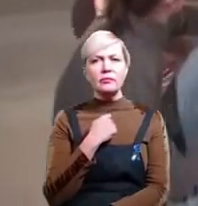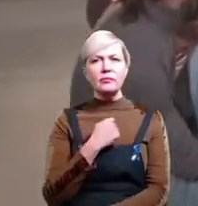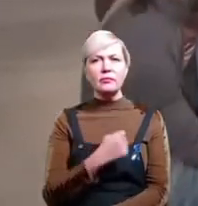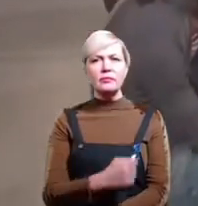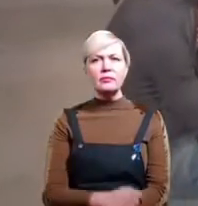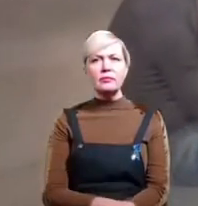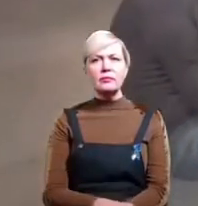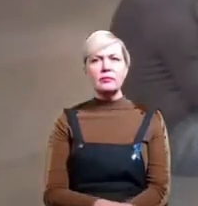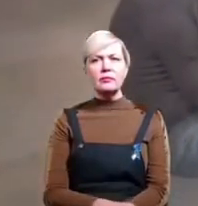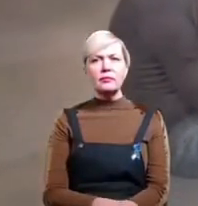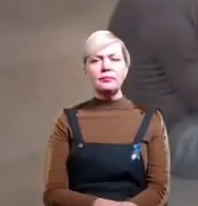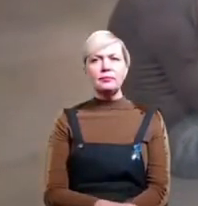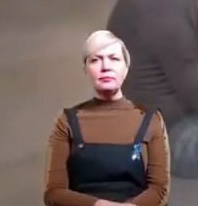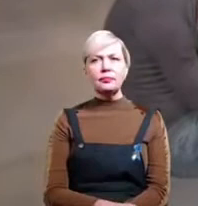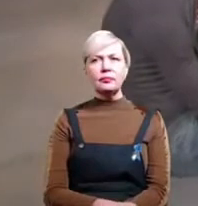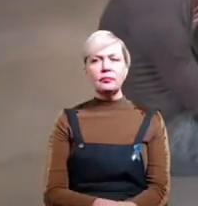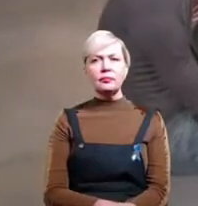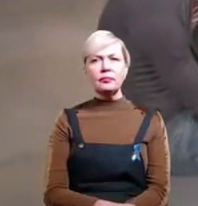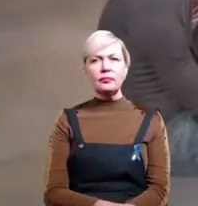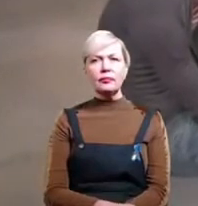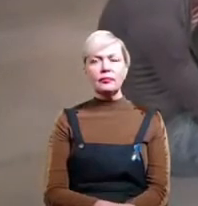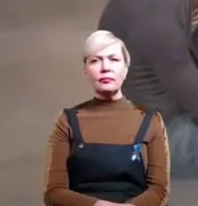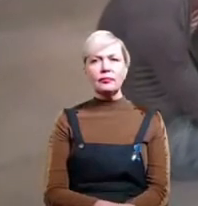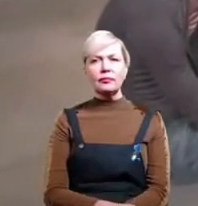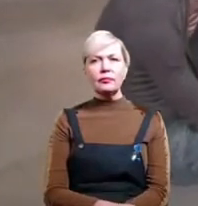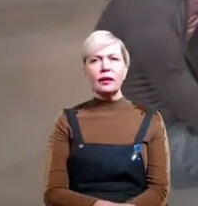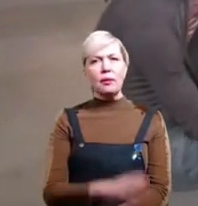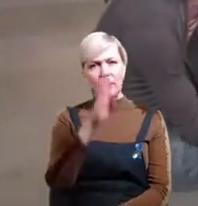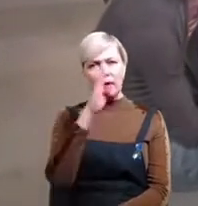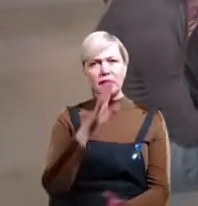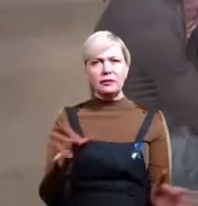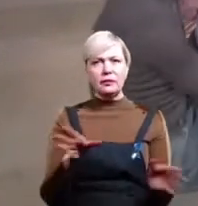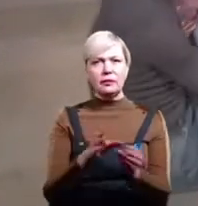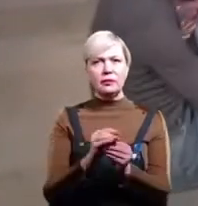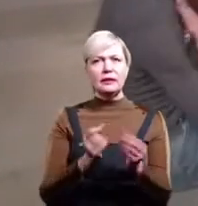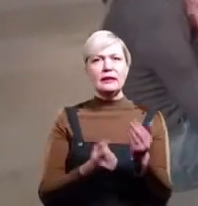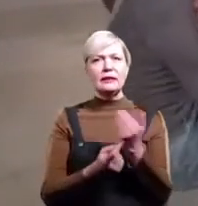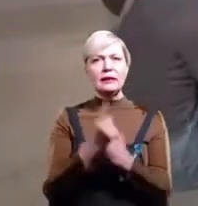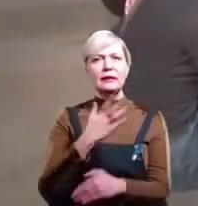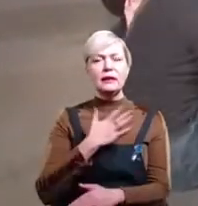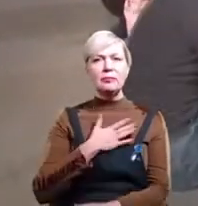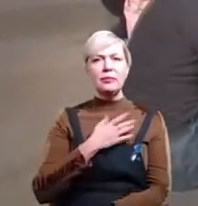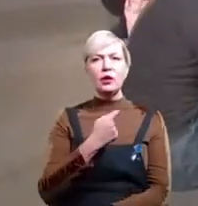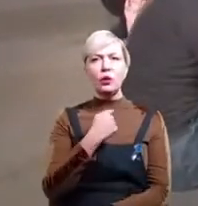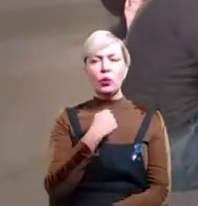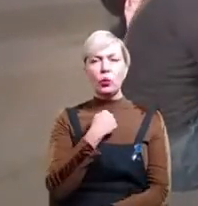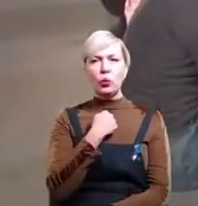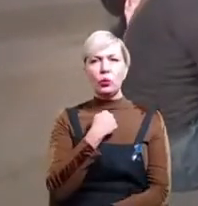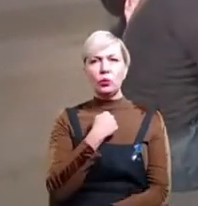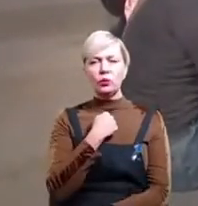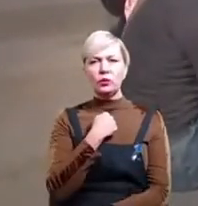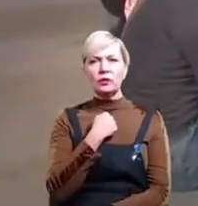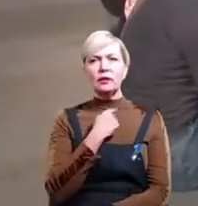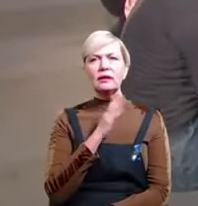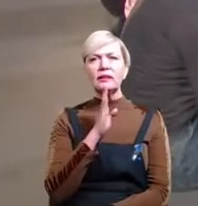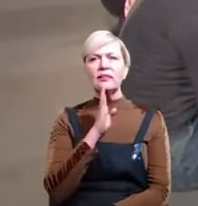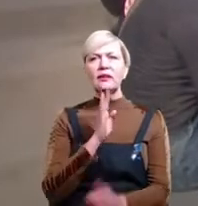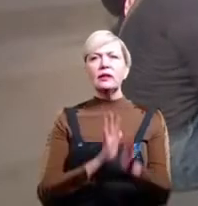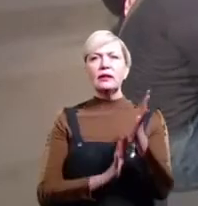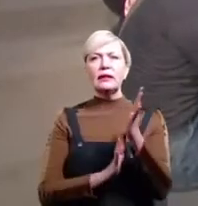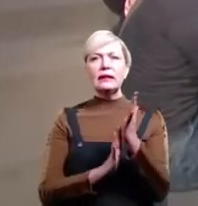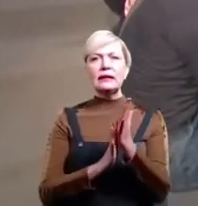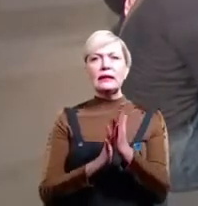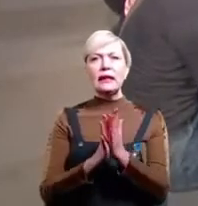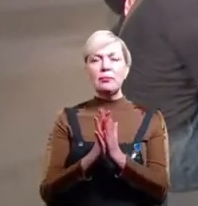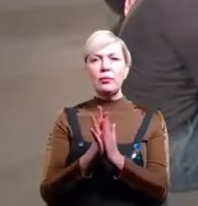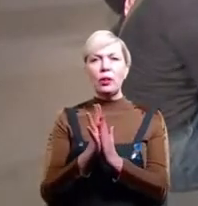Давайте еще разочек. Мальчики, все вместе. Зійде мій голос. Девочки,